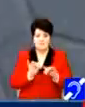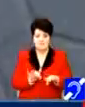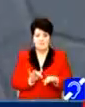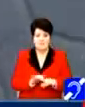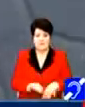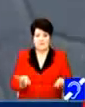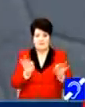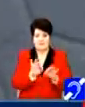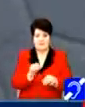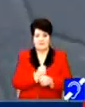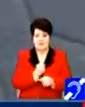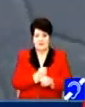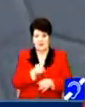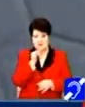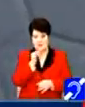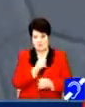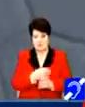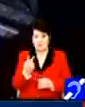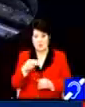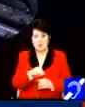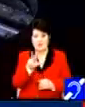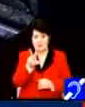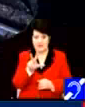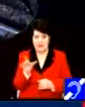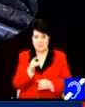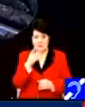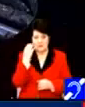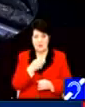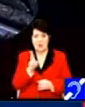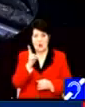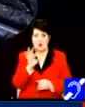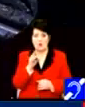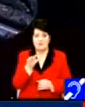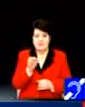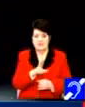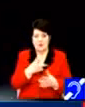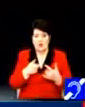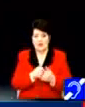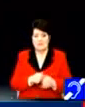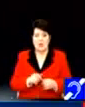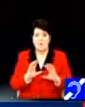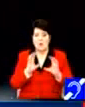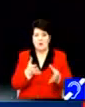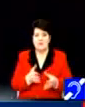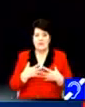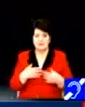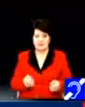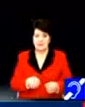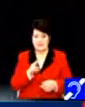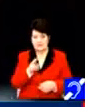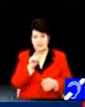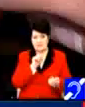scad această accesibilitate a tutunului. În 2003, Republica Moldova a semnat Convenția Cadru a Organizației Mondiale a Sănătății privind